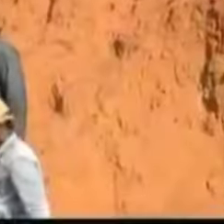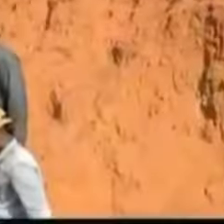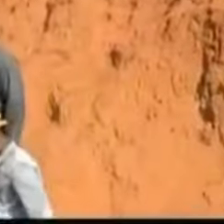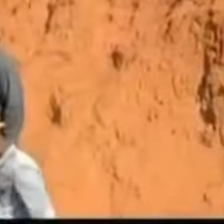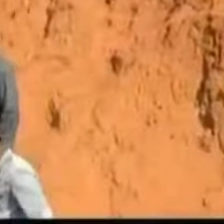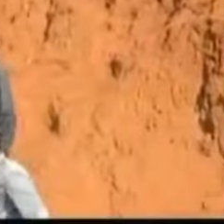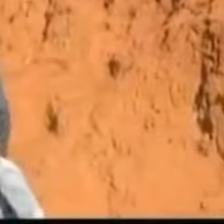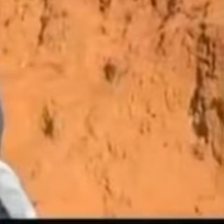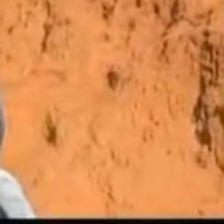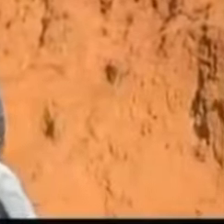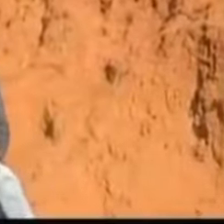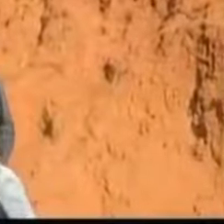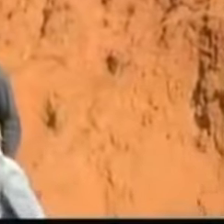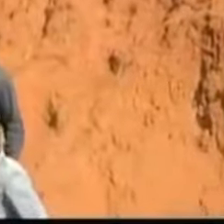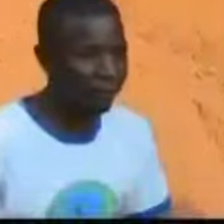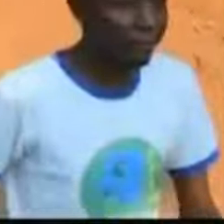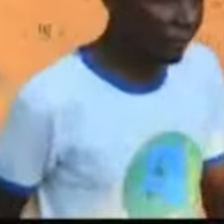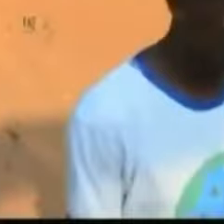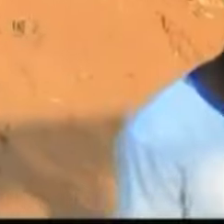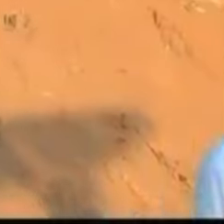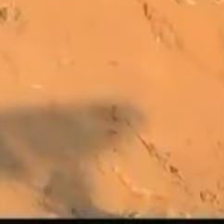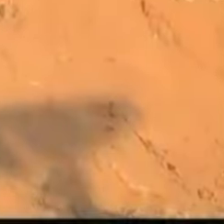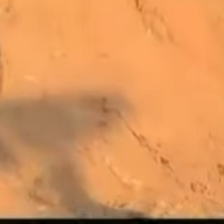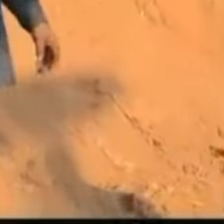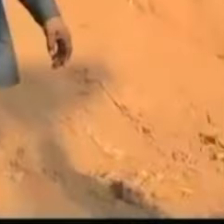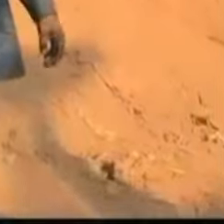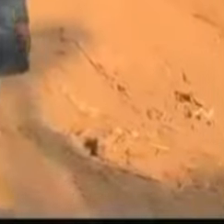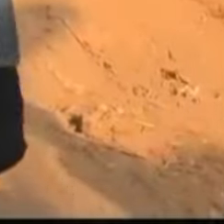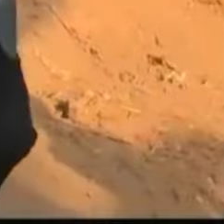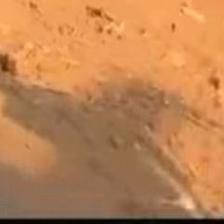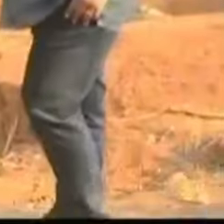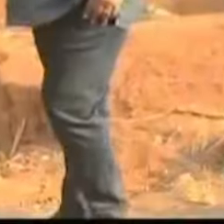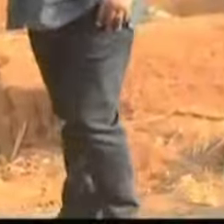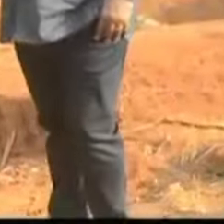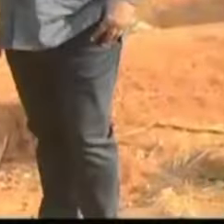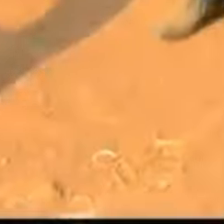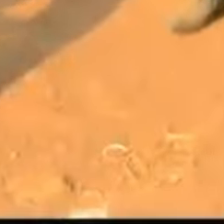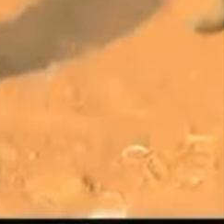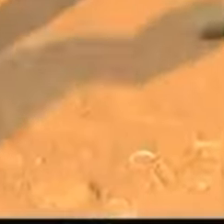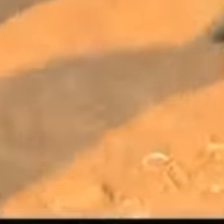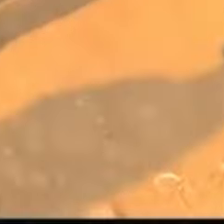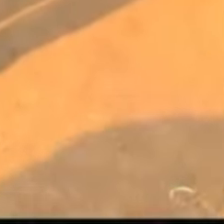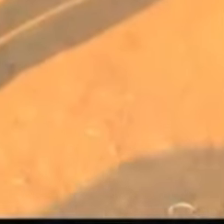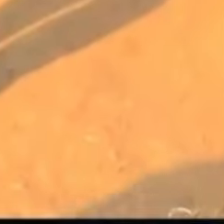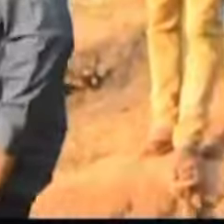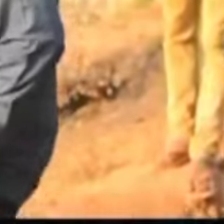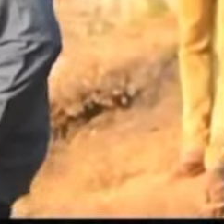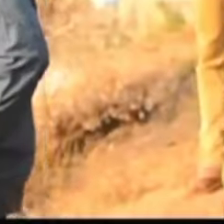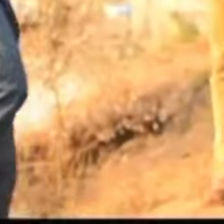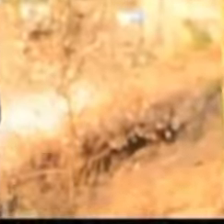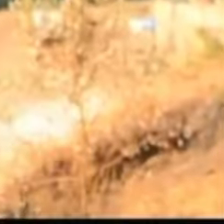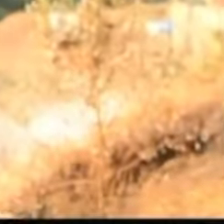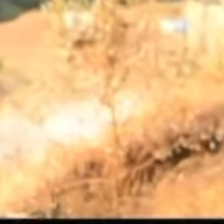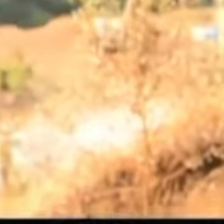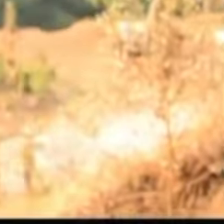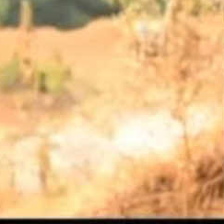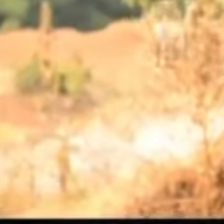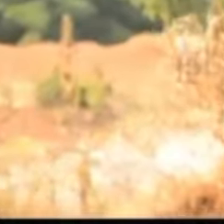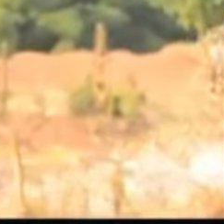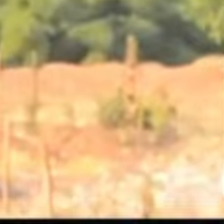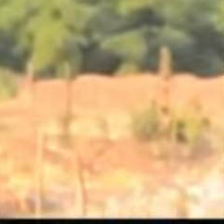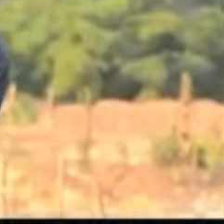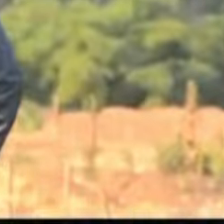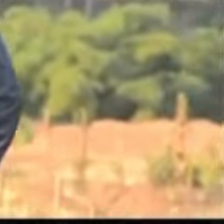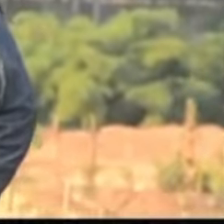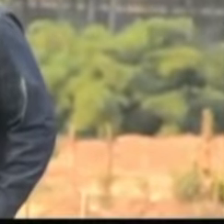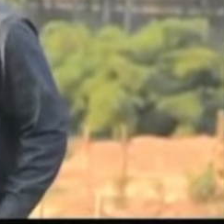Kabaré, a pleuré seul et a enterré ses morts. Un éboulement de terre a jeté du jour au lendemain 725 familles